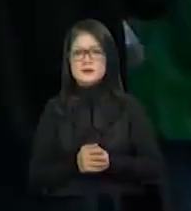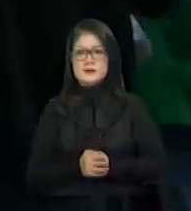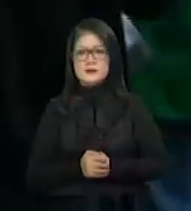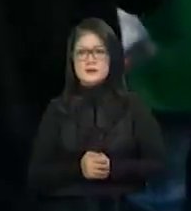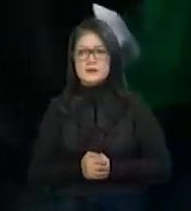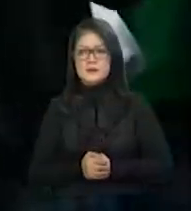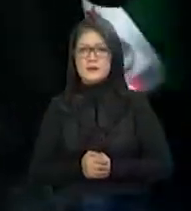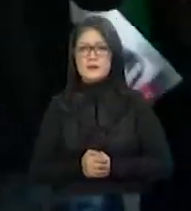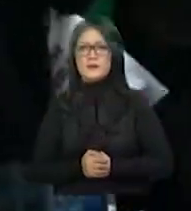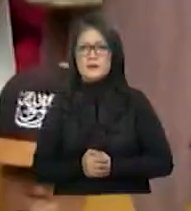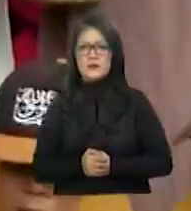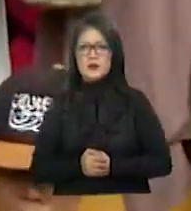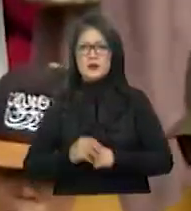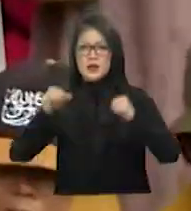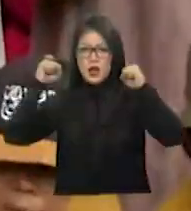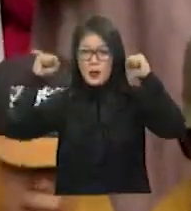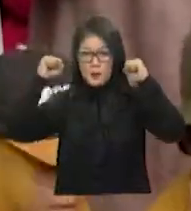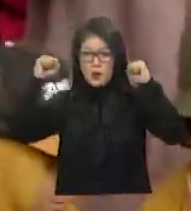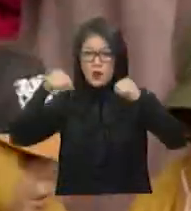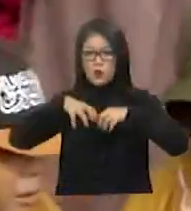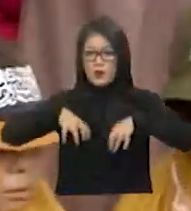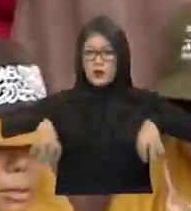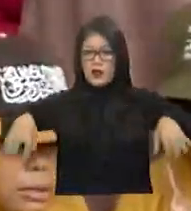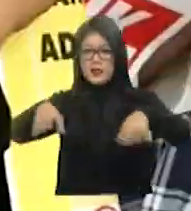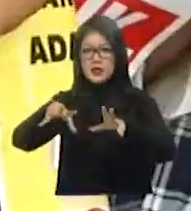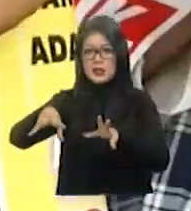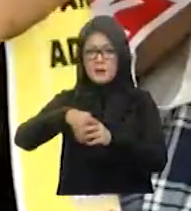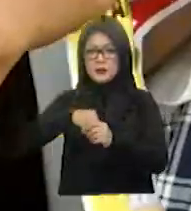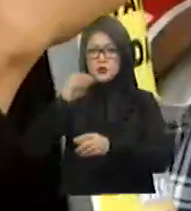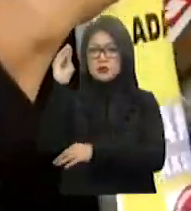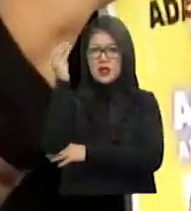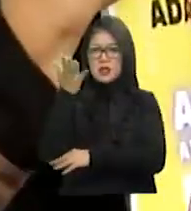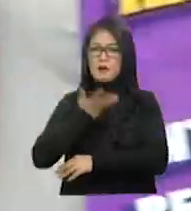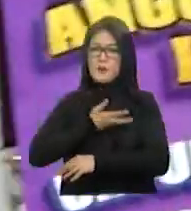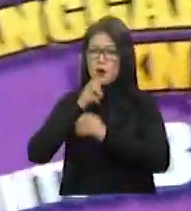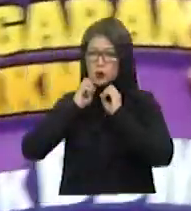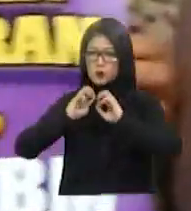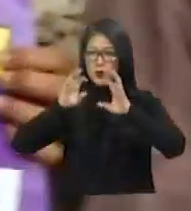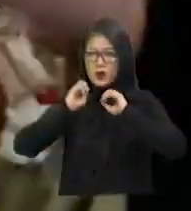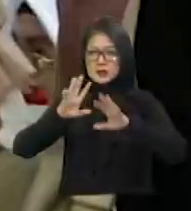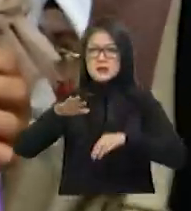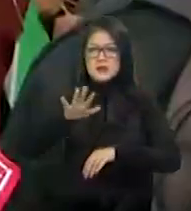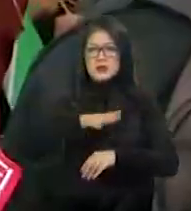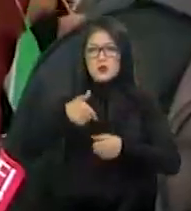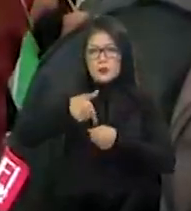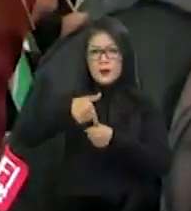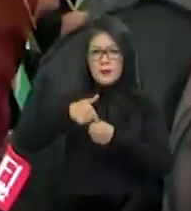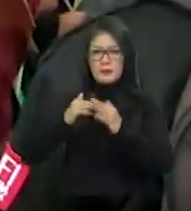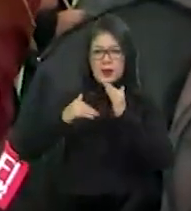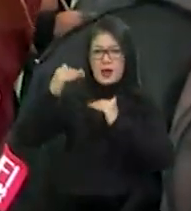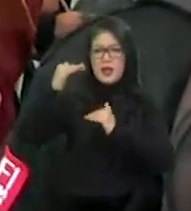gelombang demo yang terjadi di berbagai daerah termasuk Ibukota Jakarta menyuarakan satu aspirasi yang sama menolak kenaikan harga BBM